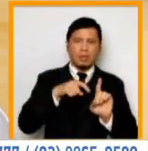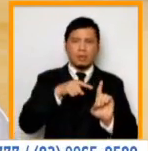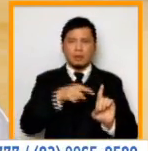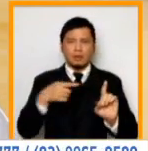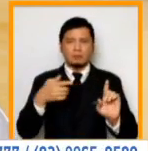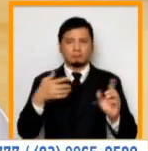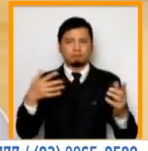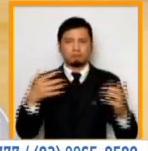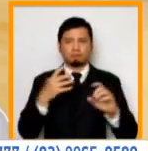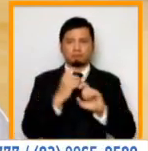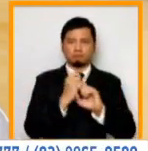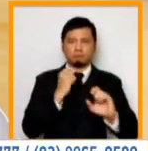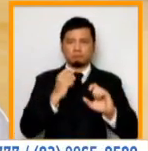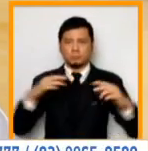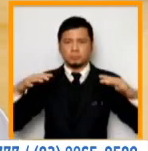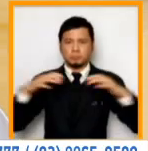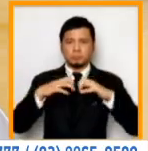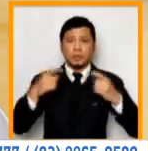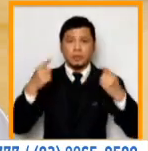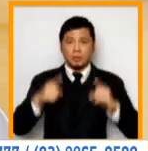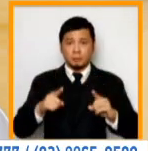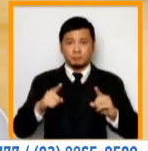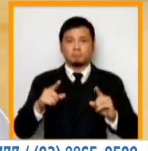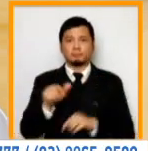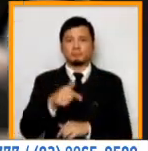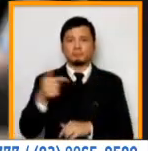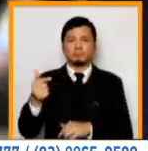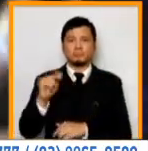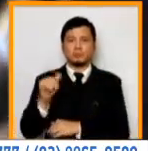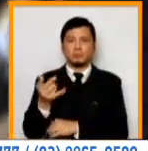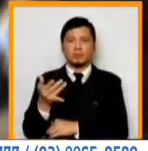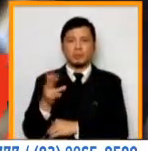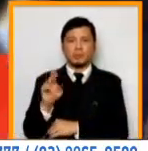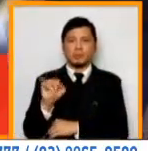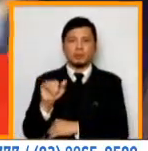At may unang balita si Jonathan Andal.